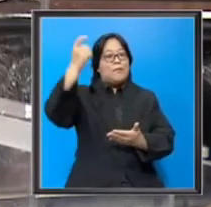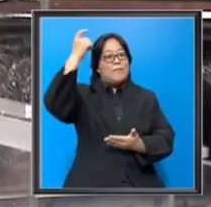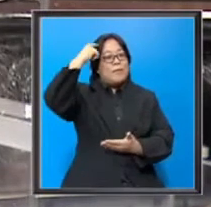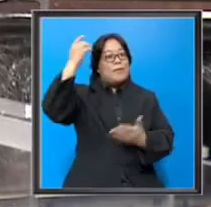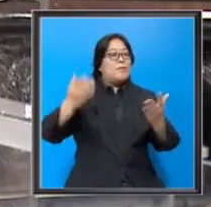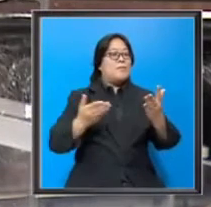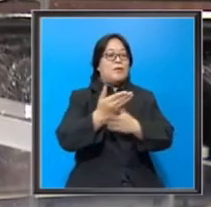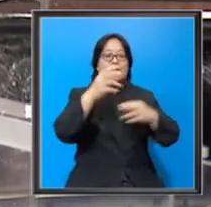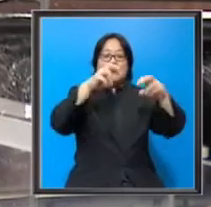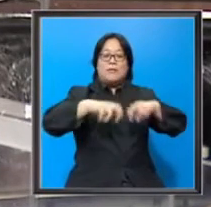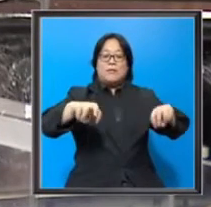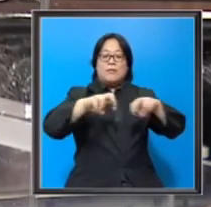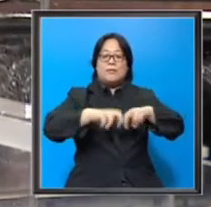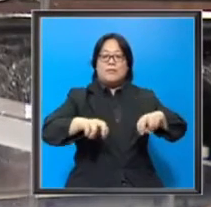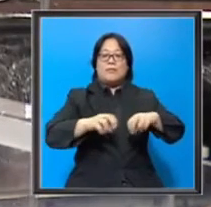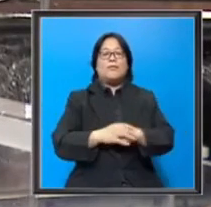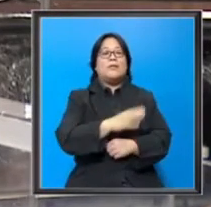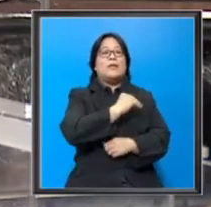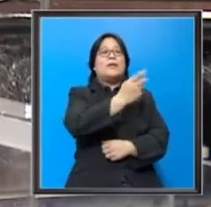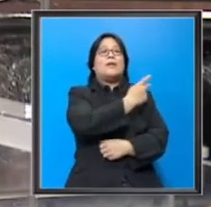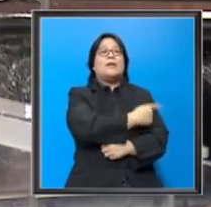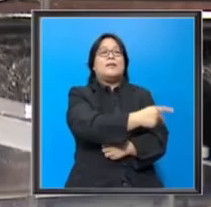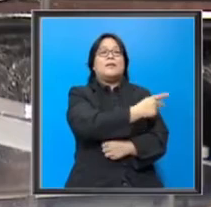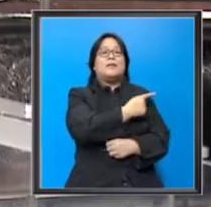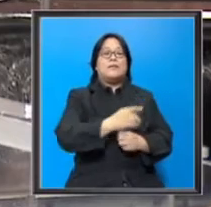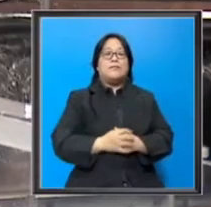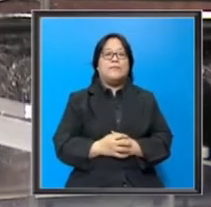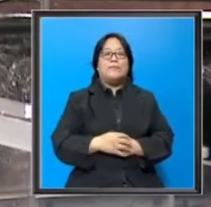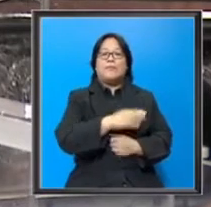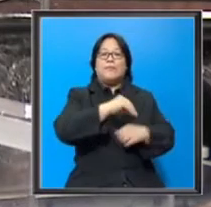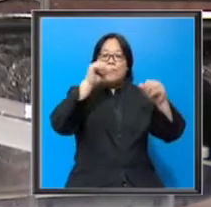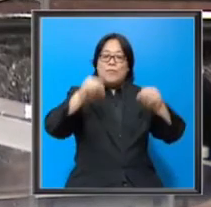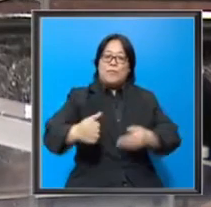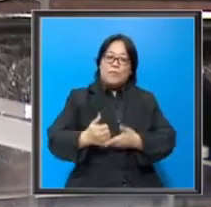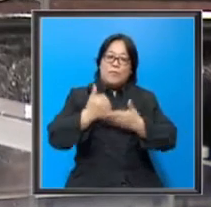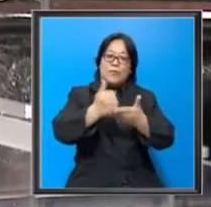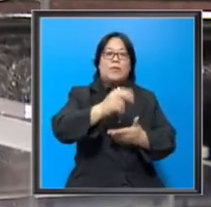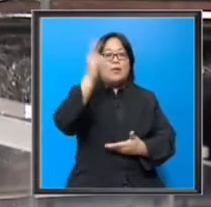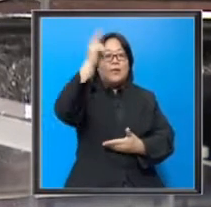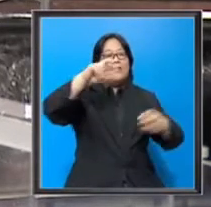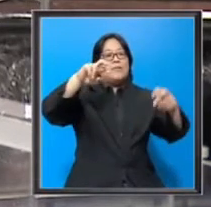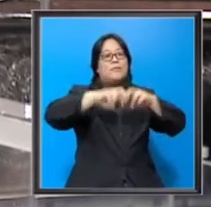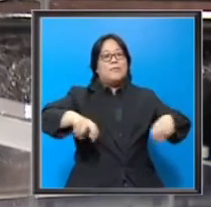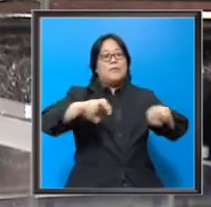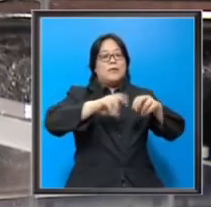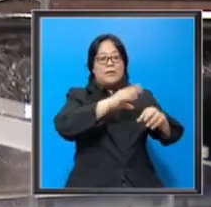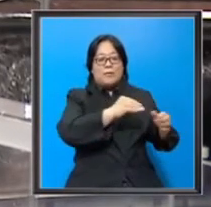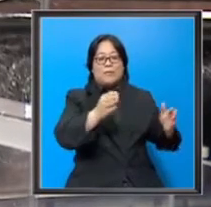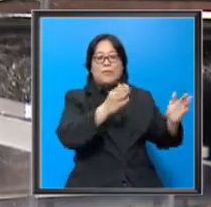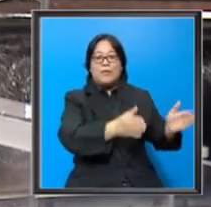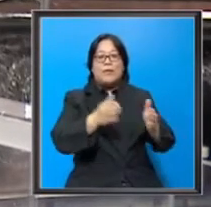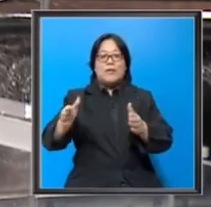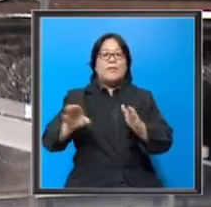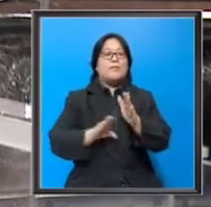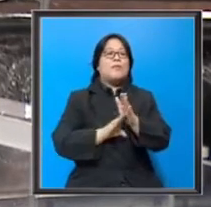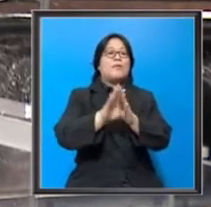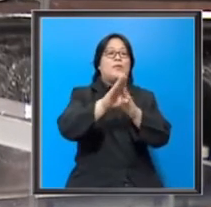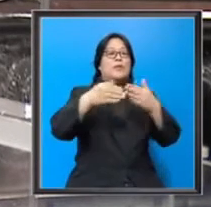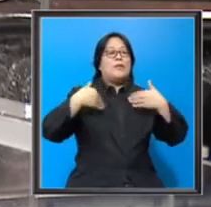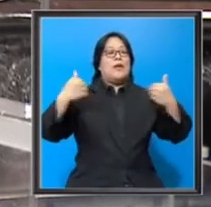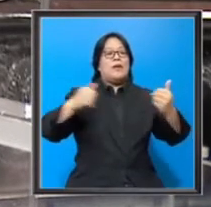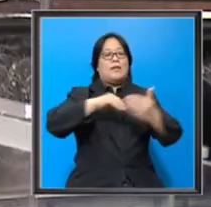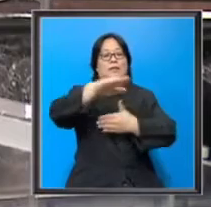mental melalui penyelidikan asah dan clinical sign-up membantu kerajaan mengkaji dan merancang pembangunan kesehatan